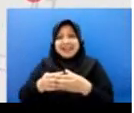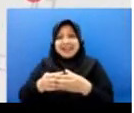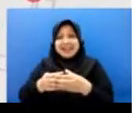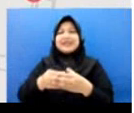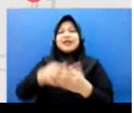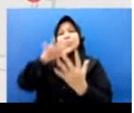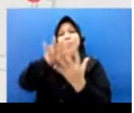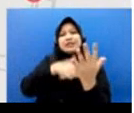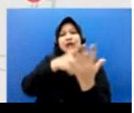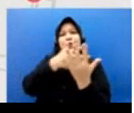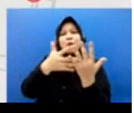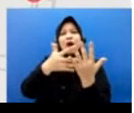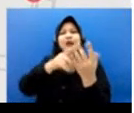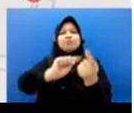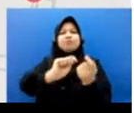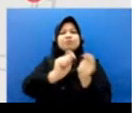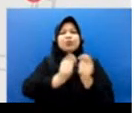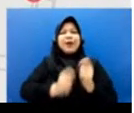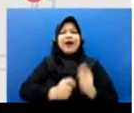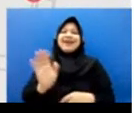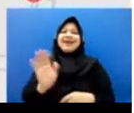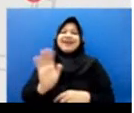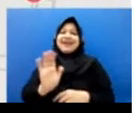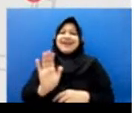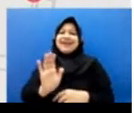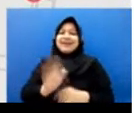dengan kebijakan di sekolah. Seperti itu.